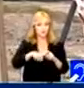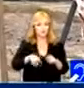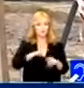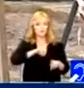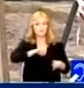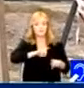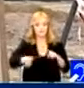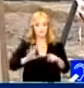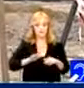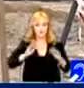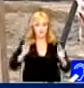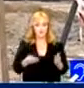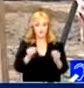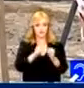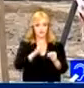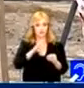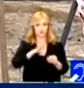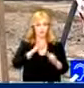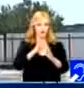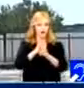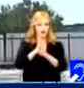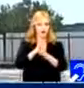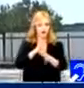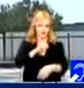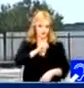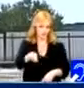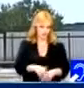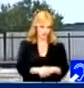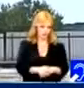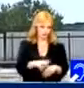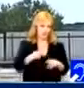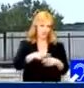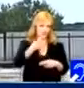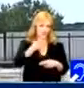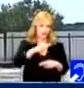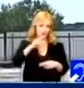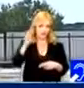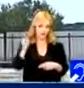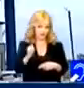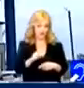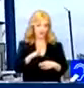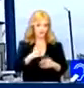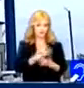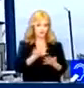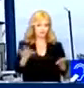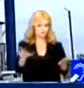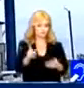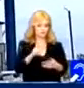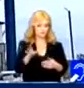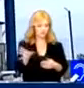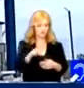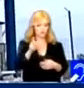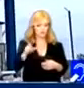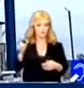10 minute. Astfel se va fluidiza traficul și nu vor mai fi cozi. Mai mult, postul vamal Palanca va corespunde necesităților tuturor călătorilor,